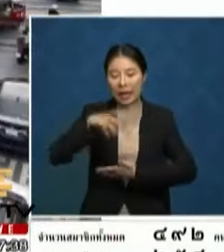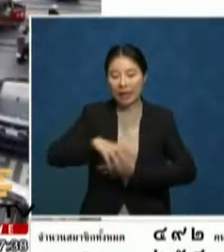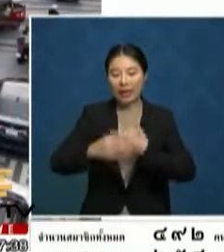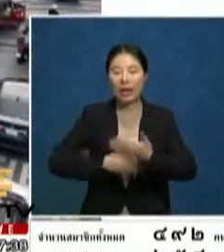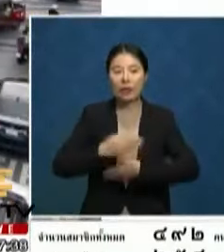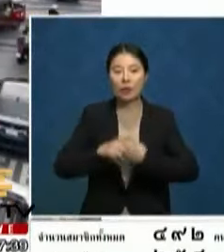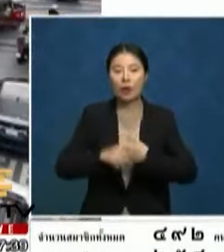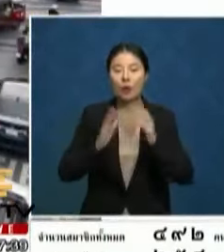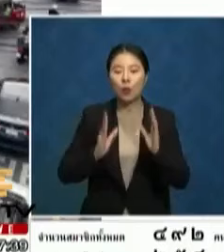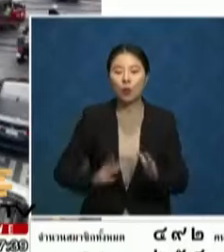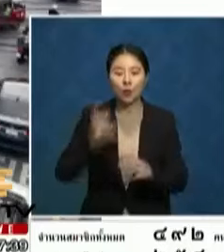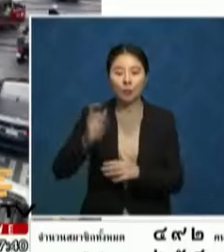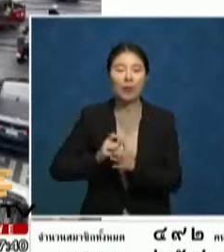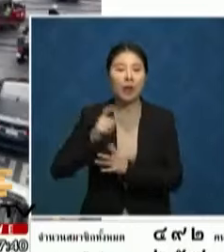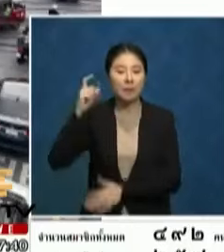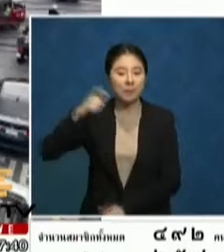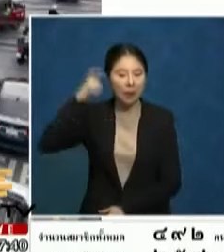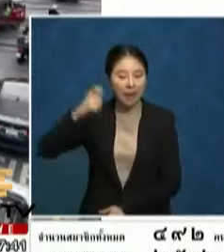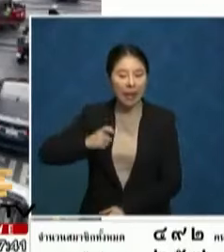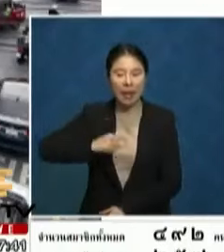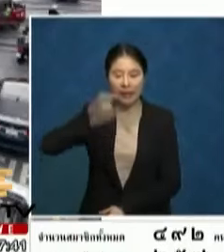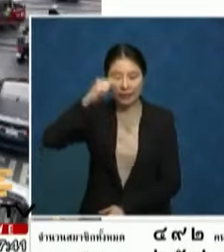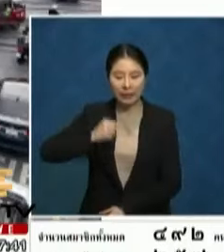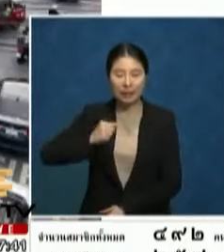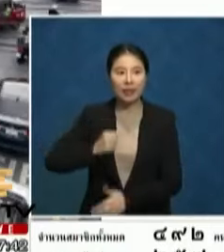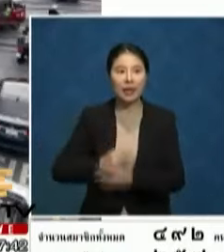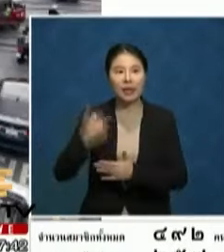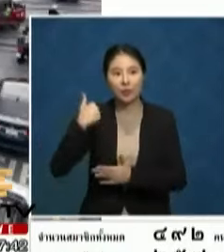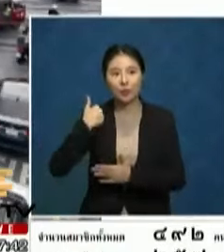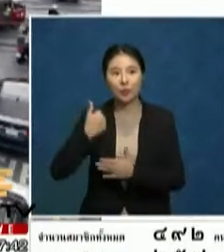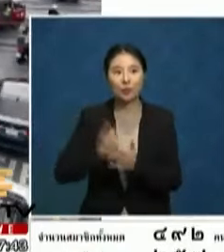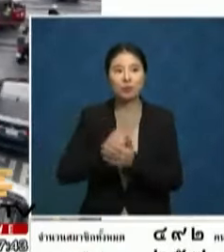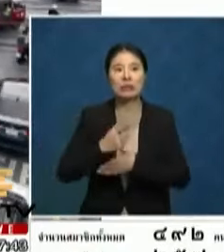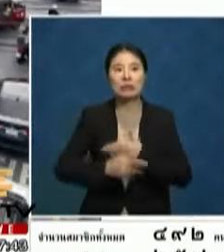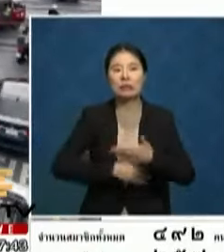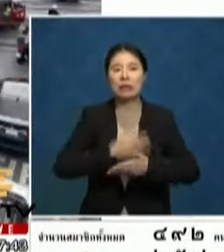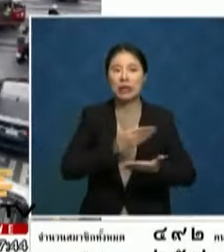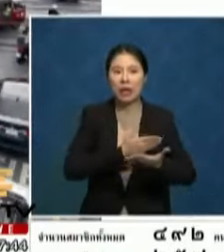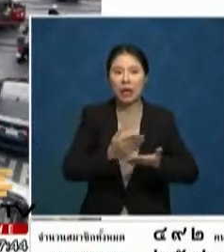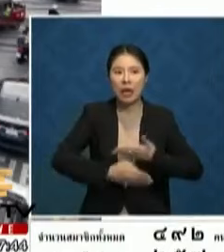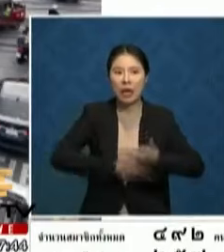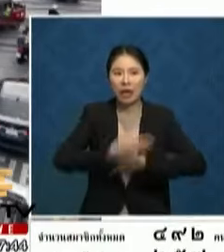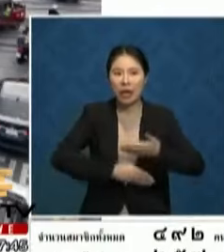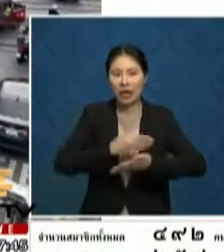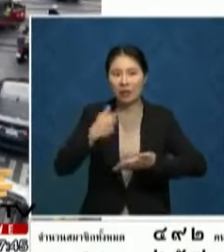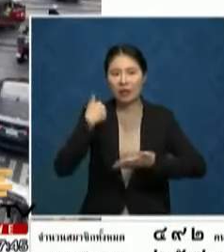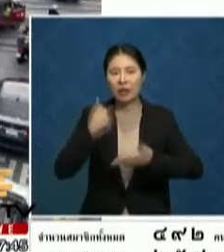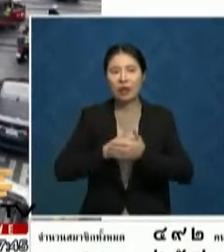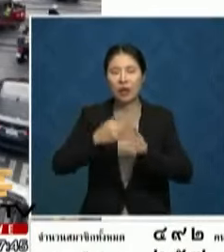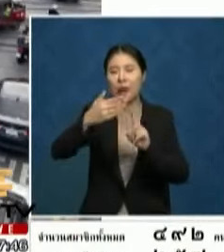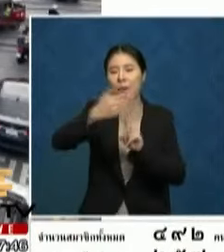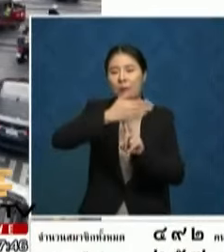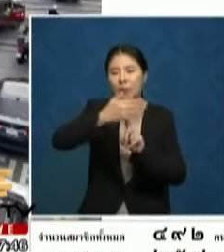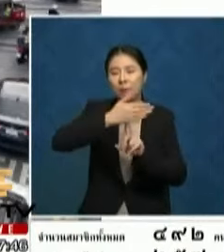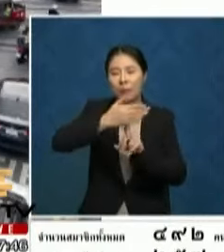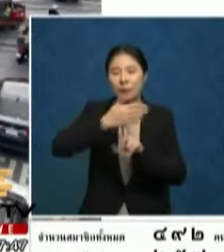าในตลาดที่คุณไปเดินในพื้นที่ของคุณเนี่ยเจ้าของแผงเนี่ยเป็นพม่า